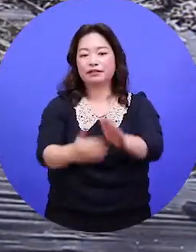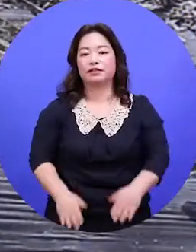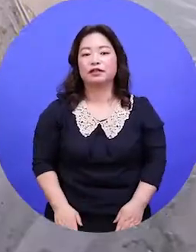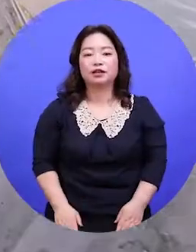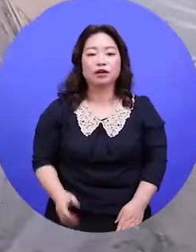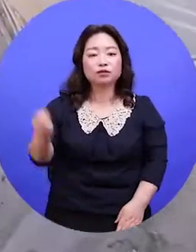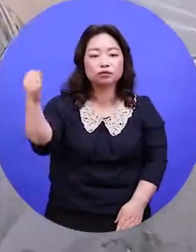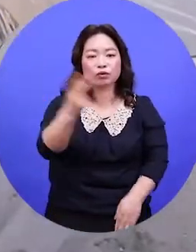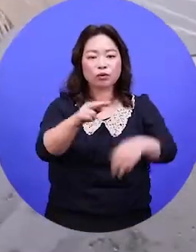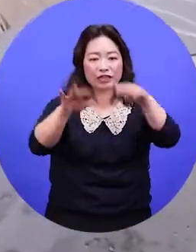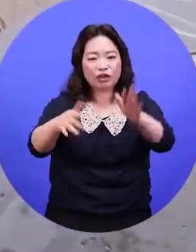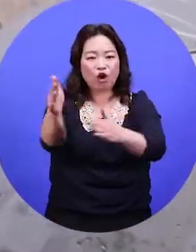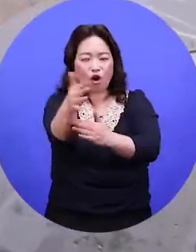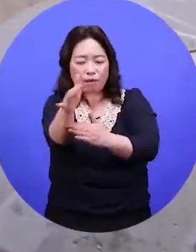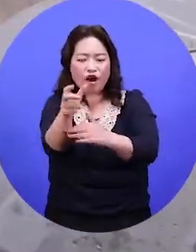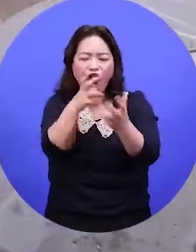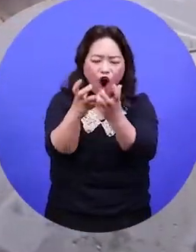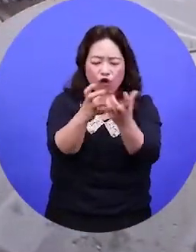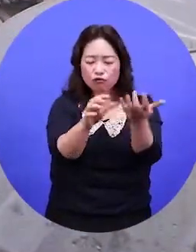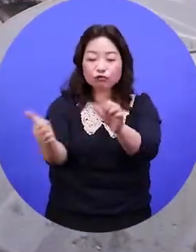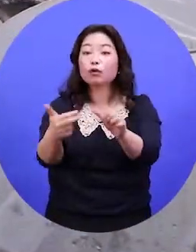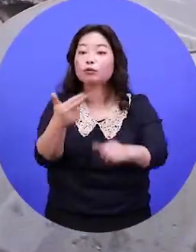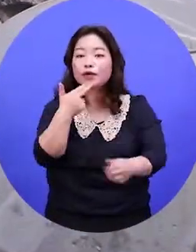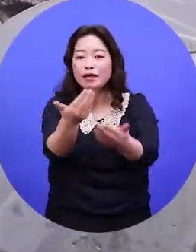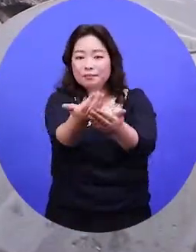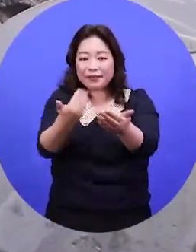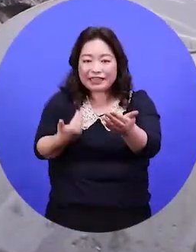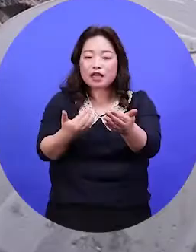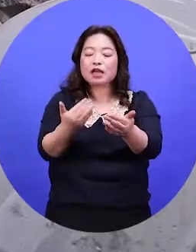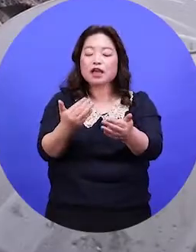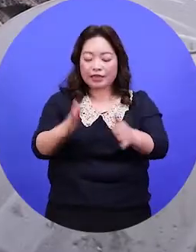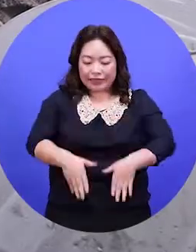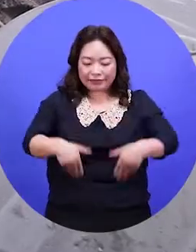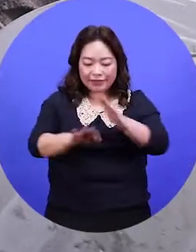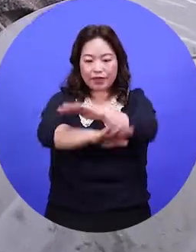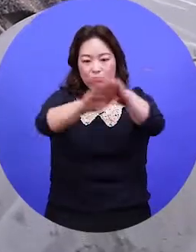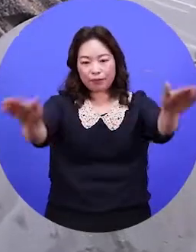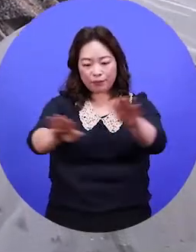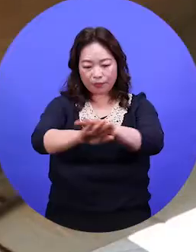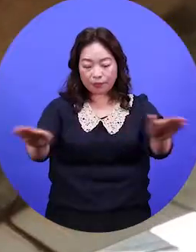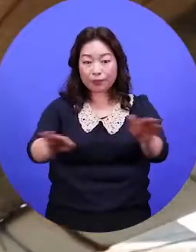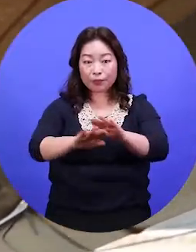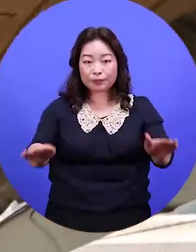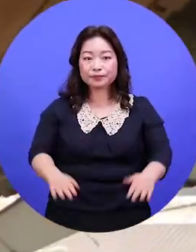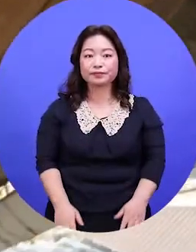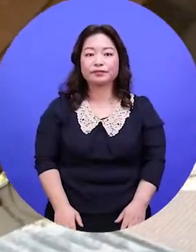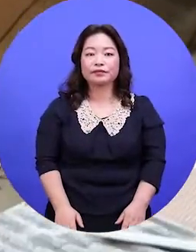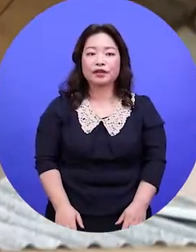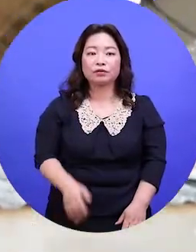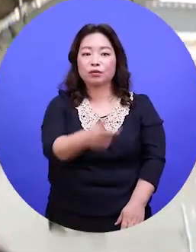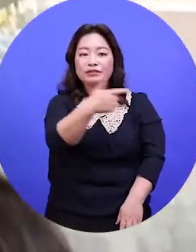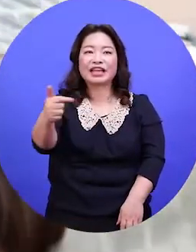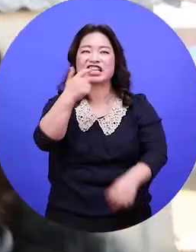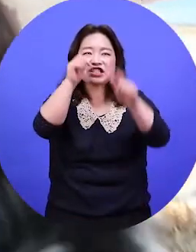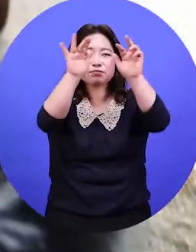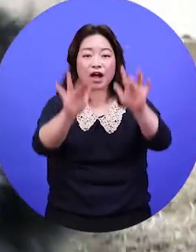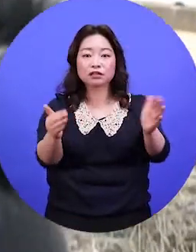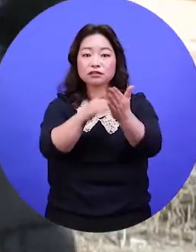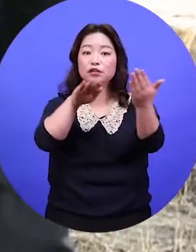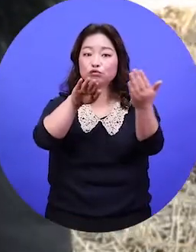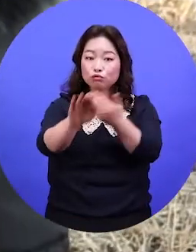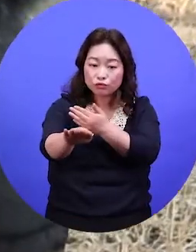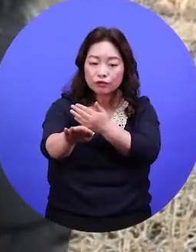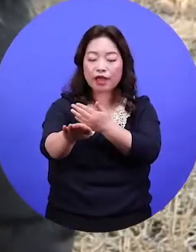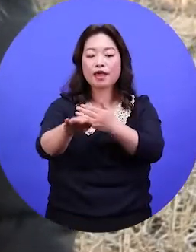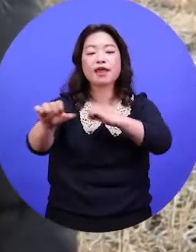특히 재배작물이나 어패류가 동사하지 않도록 미리 보온 조치합니다. 다음은 대설이 지나간 뒤의